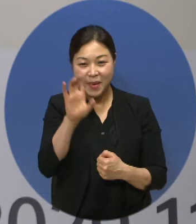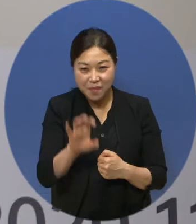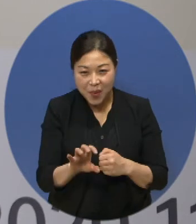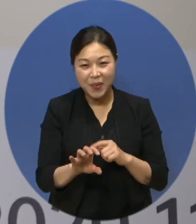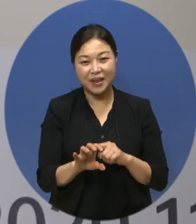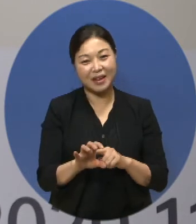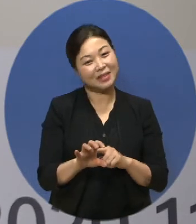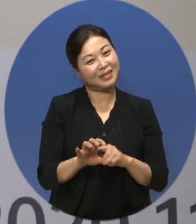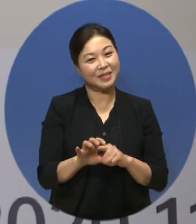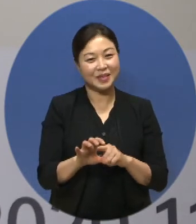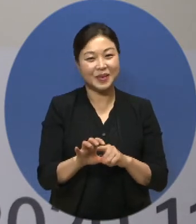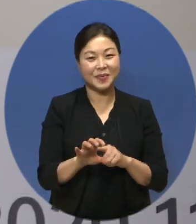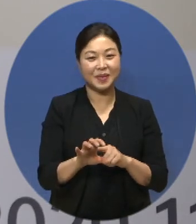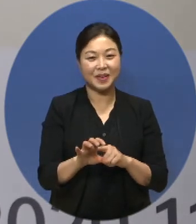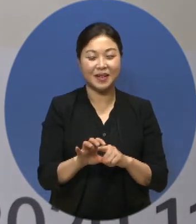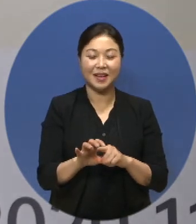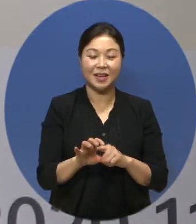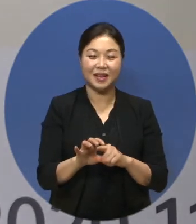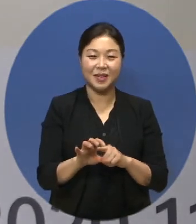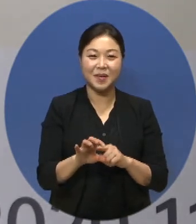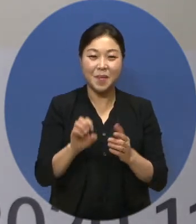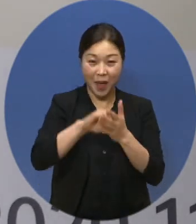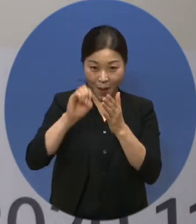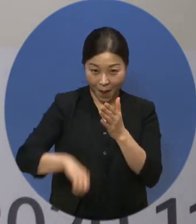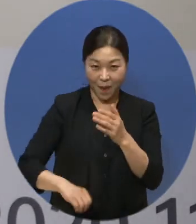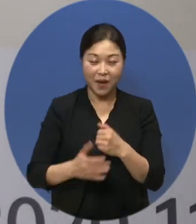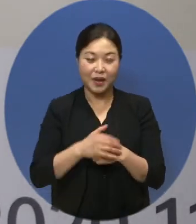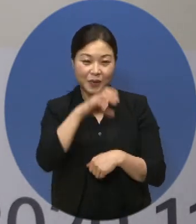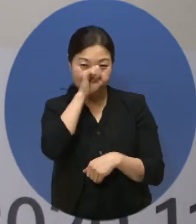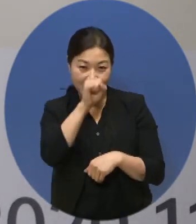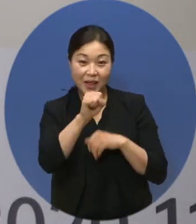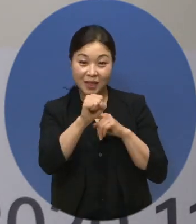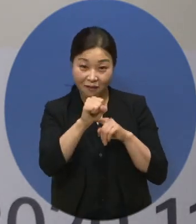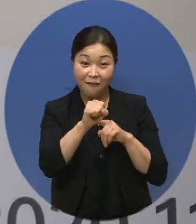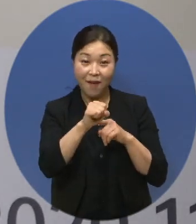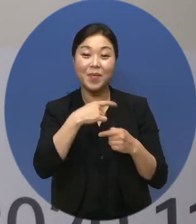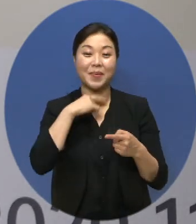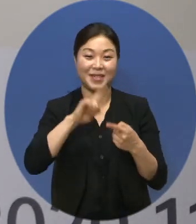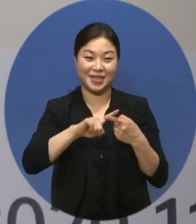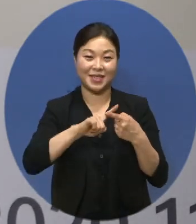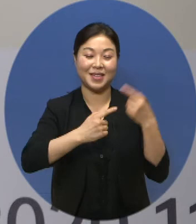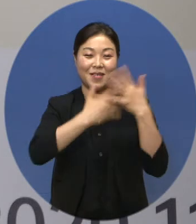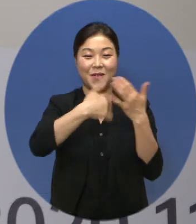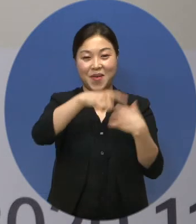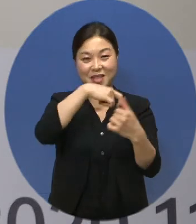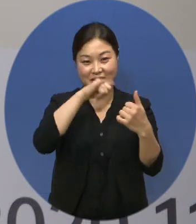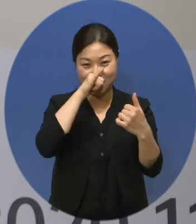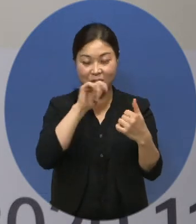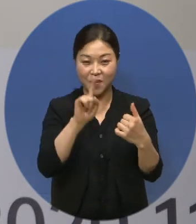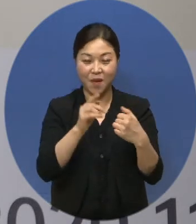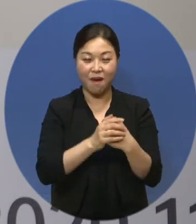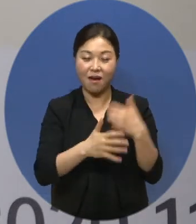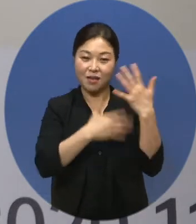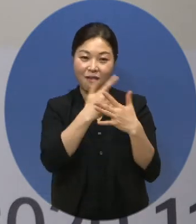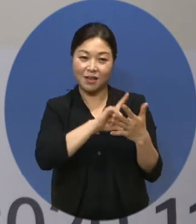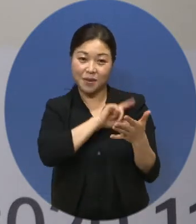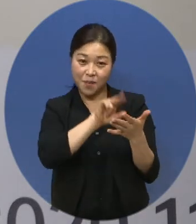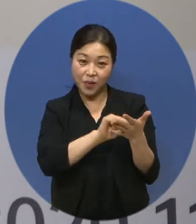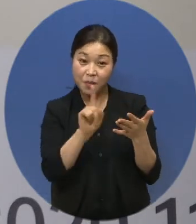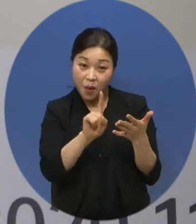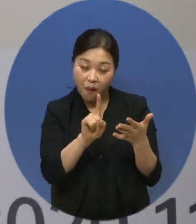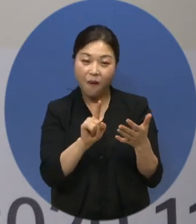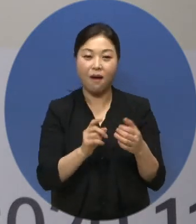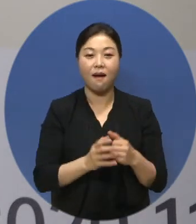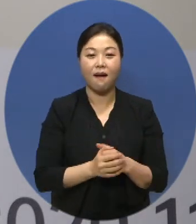그런 거는 이제 그리고 제가 되게 좋았던 이제 장면들이 생각이 나는데, 이 영화 제목이 전부 치러 왔습니다라는 그